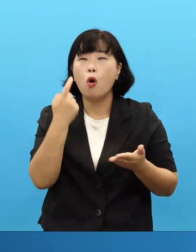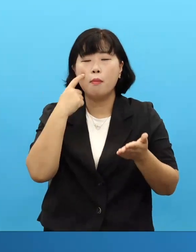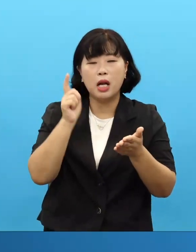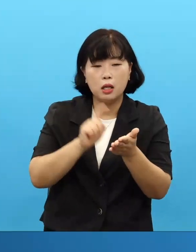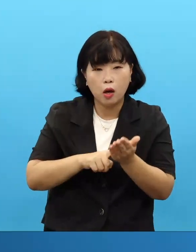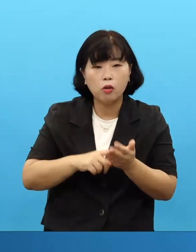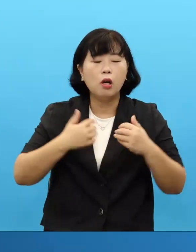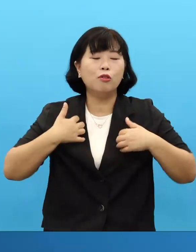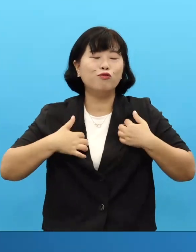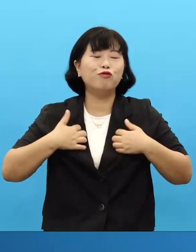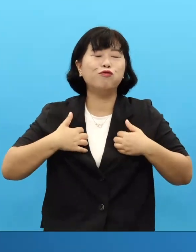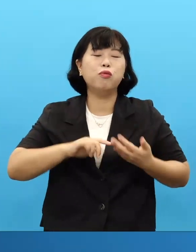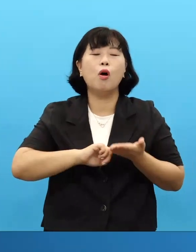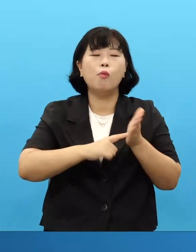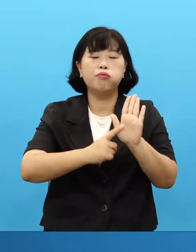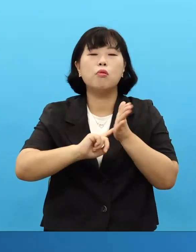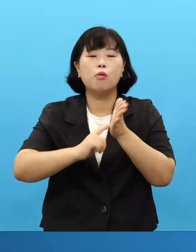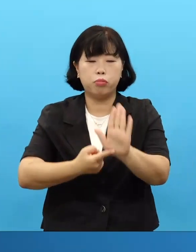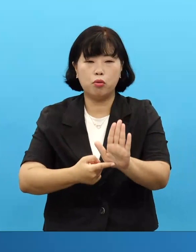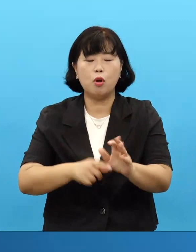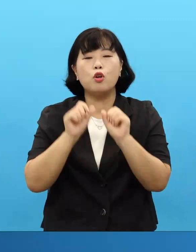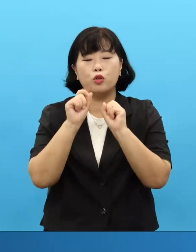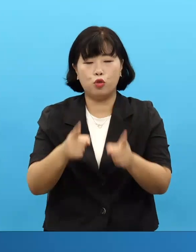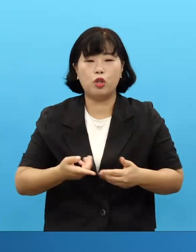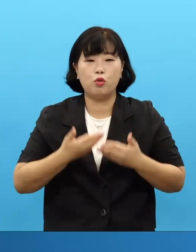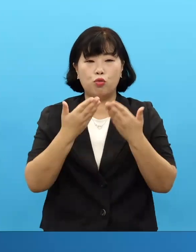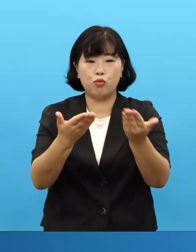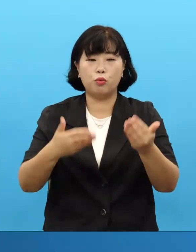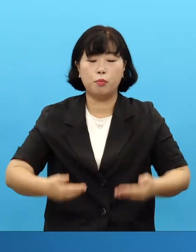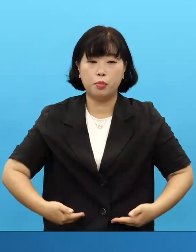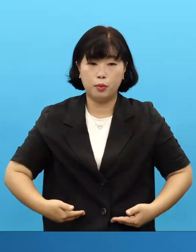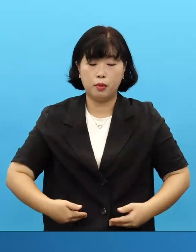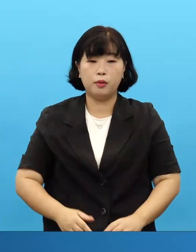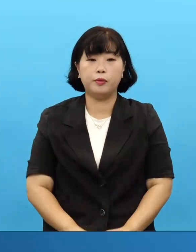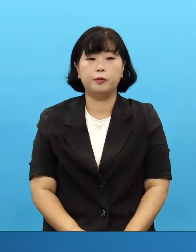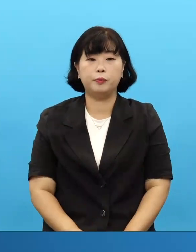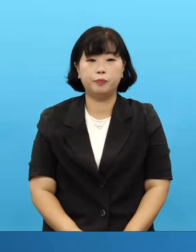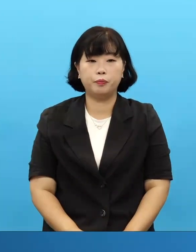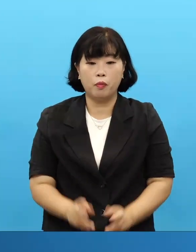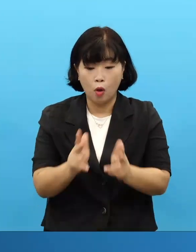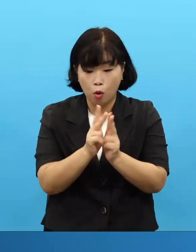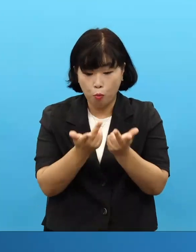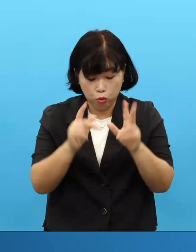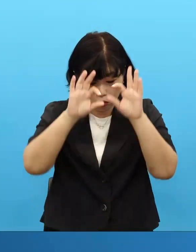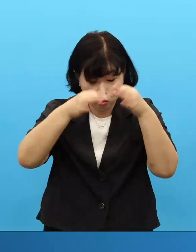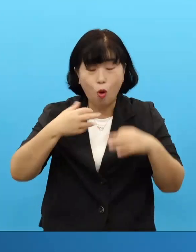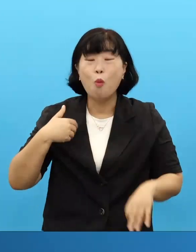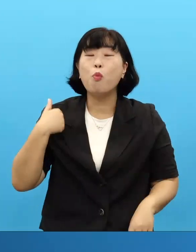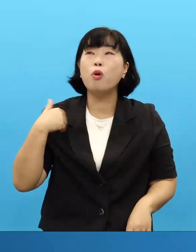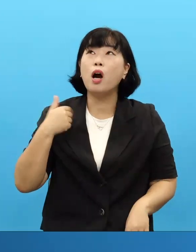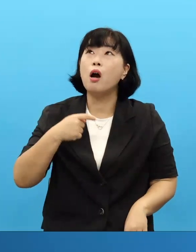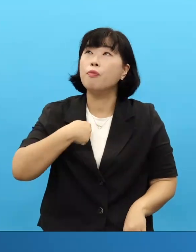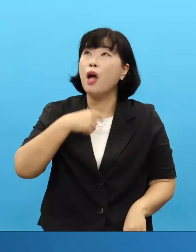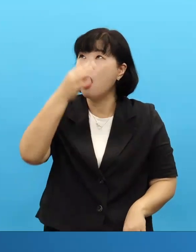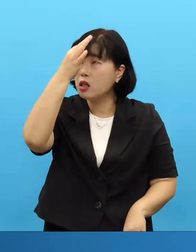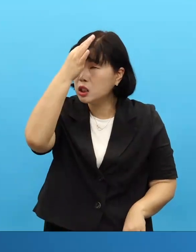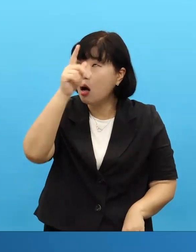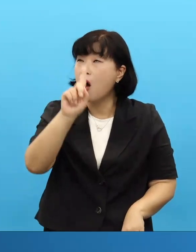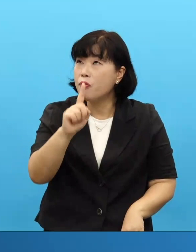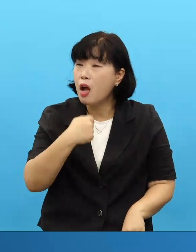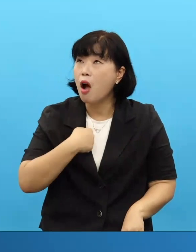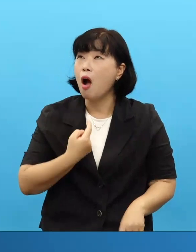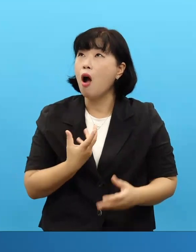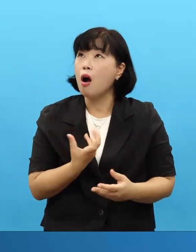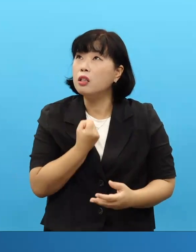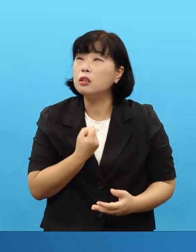that they have, and also discover what it is that God has entrusted to them. 왜냐? 본인이 모르고 있다니까요. Why? Because they don't recognize it themselves. 어떻게 알겠어요? 본인이